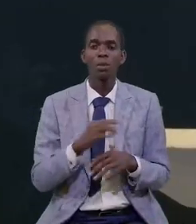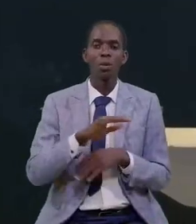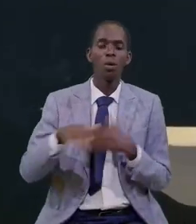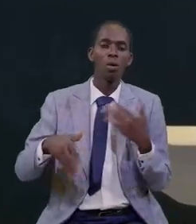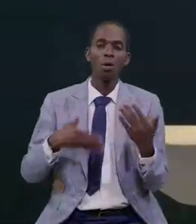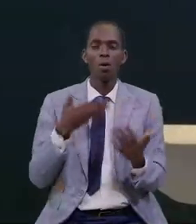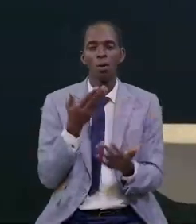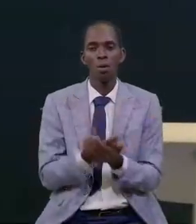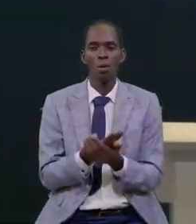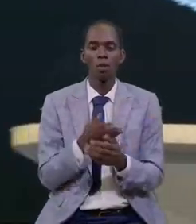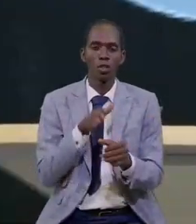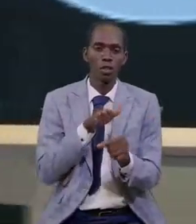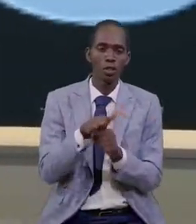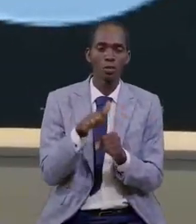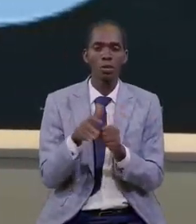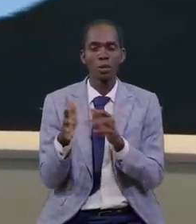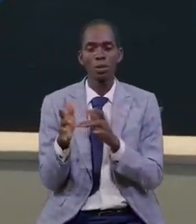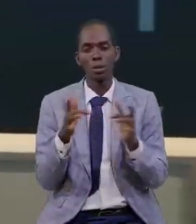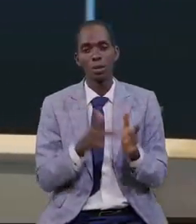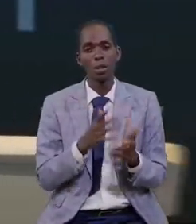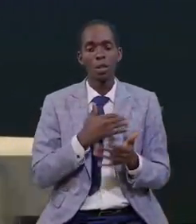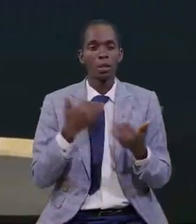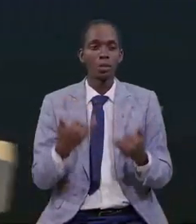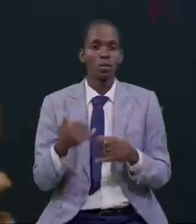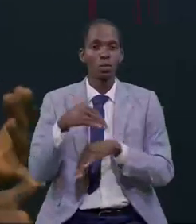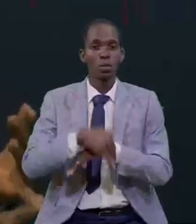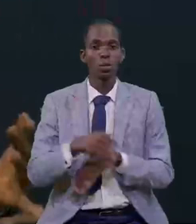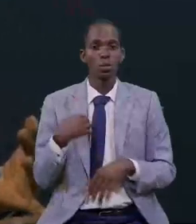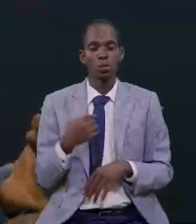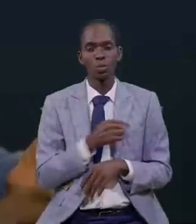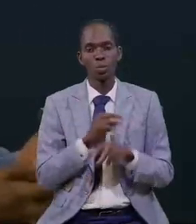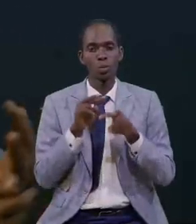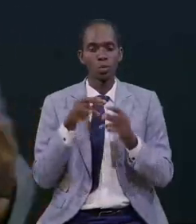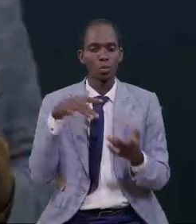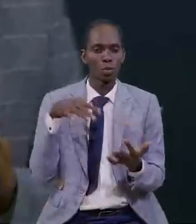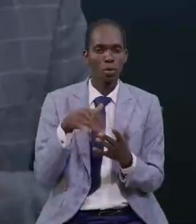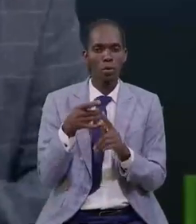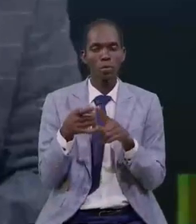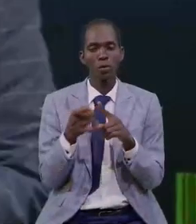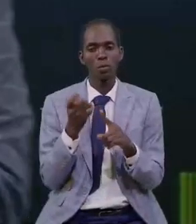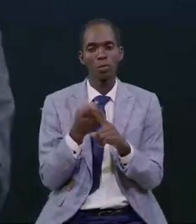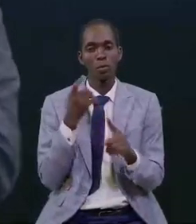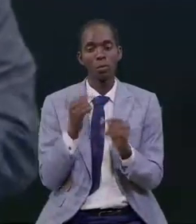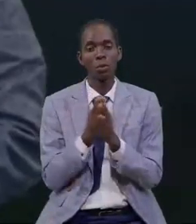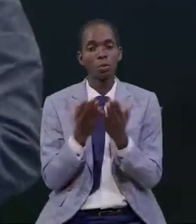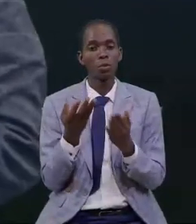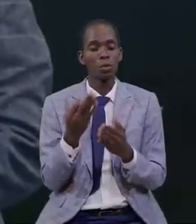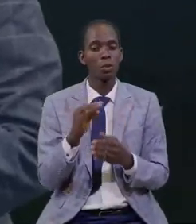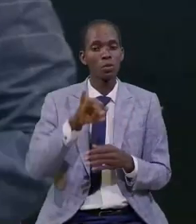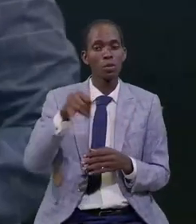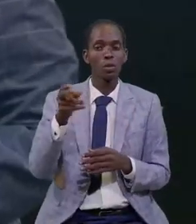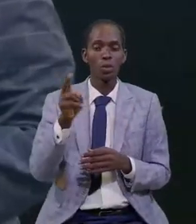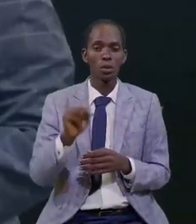le tout suffisant et ce soir nous considérons Jean chapitre 7 Jean chapitre 8